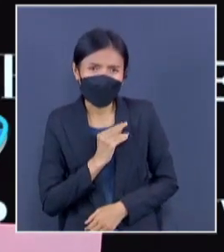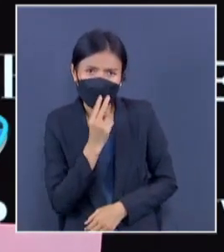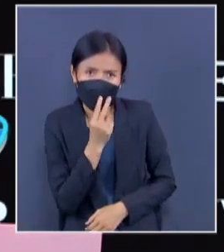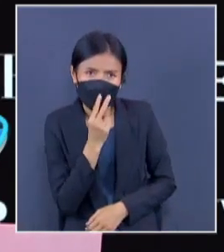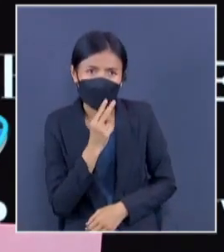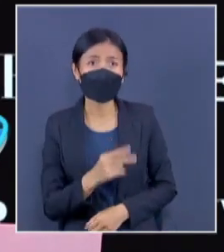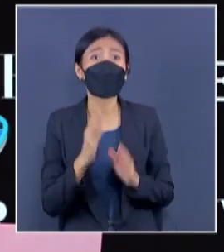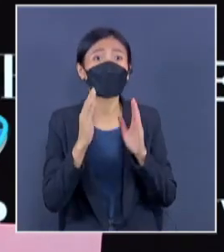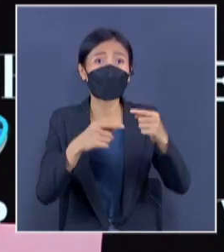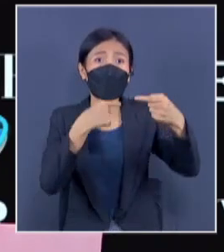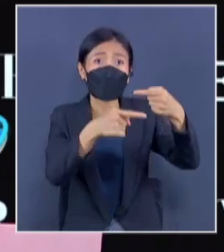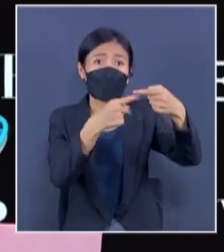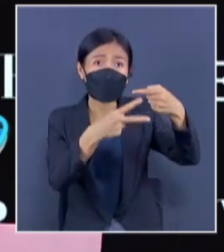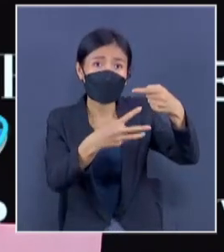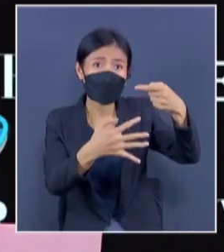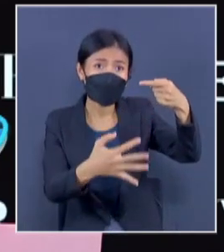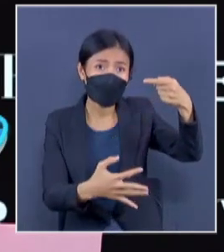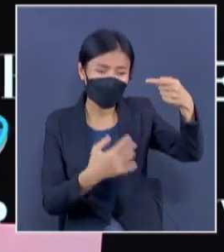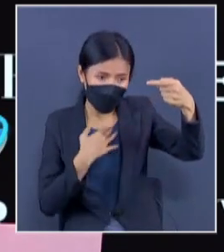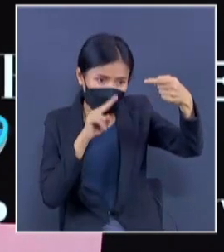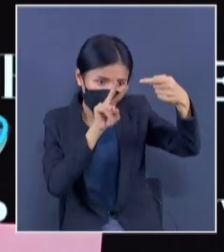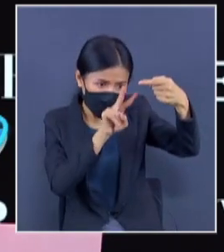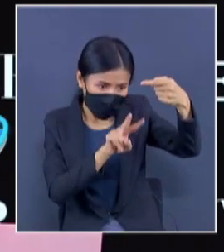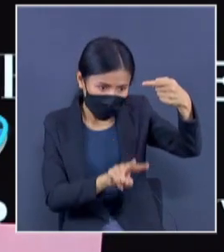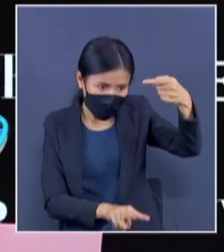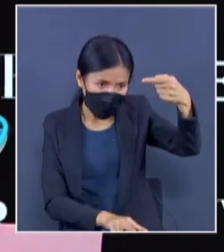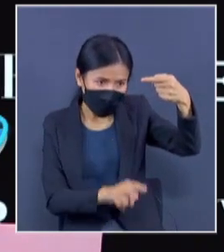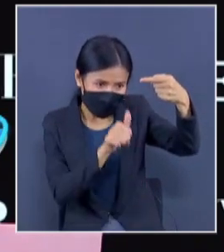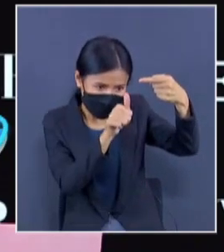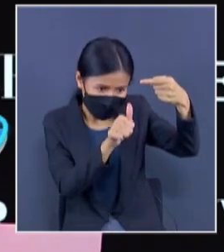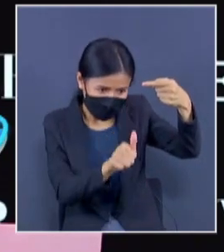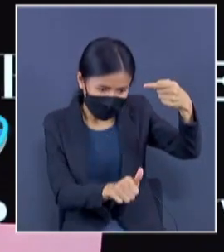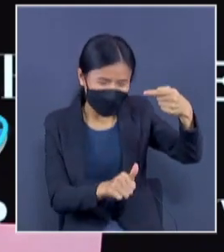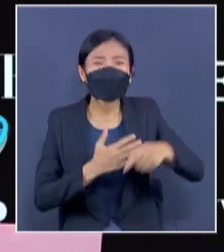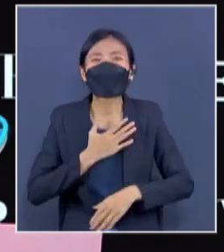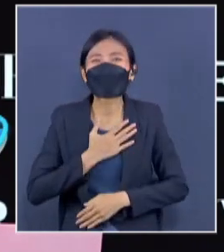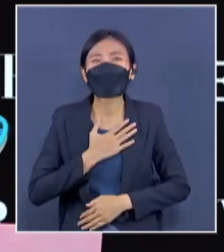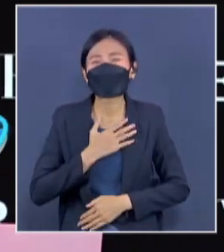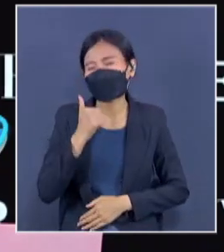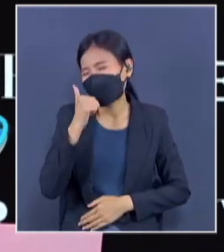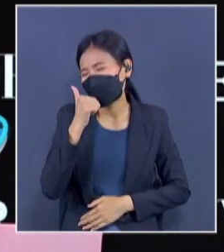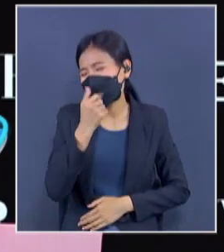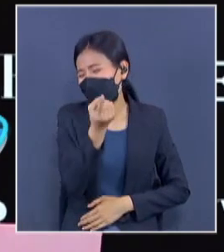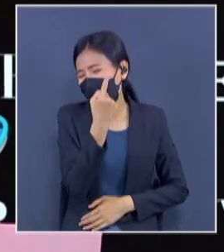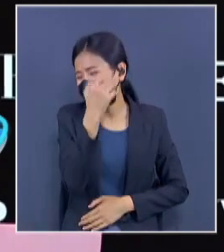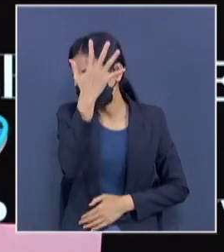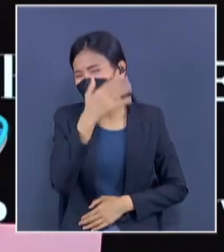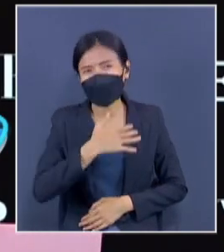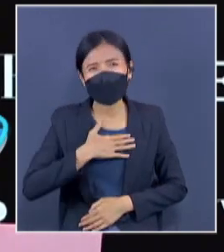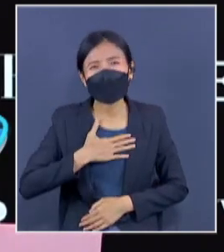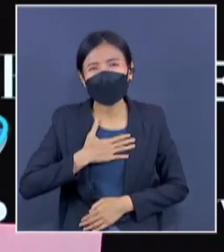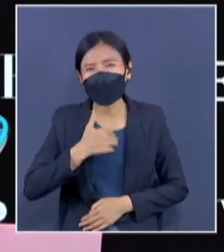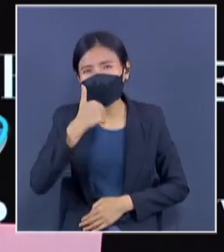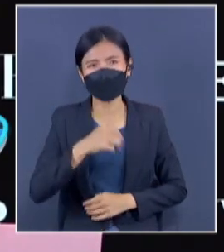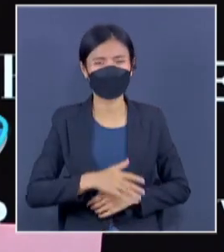แต่ว่ามีแต่คอมเมนต์บวกทั้งนั้นเลยค่ะก็เลยแบบดีใจแบบเขาไม่ด่าเราแล้วอะไรรู้สึกว่า